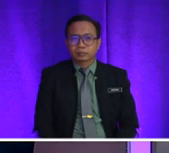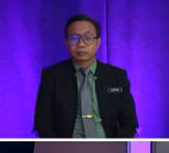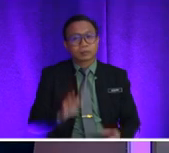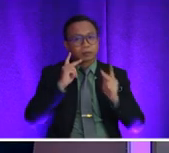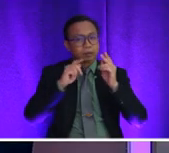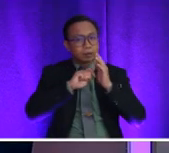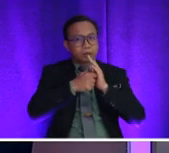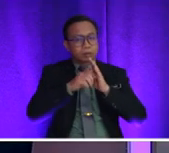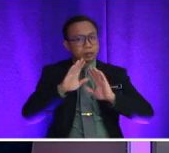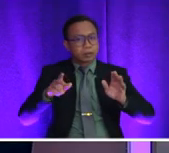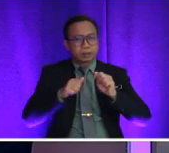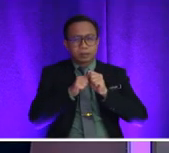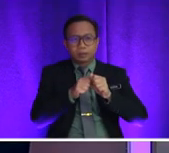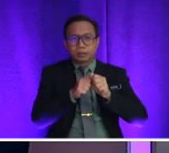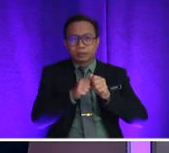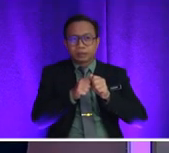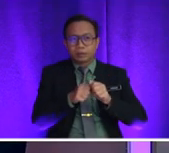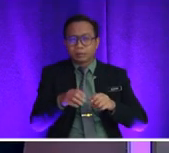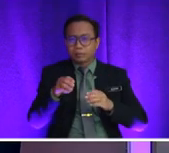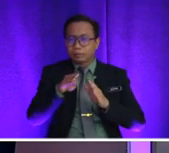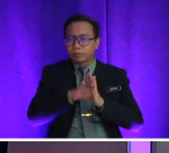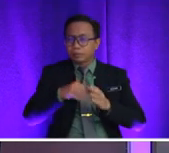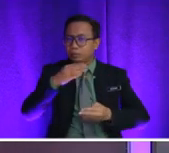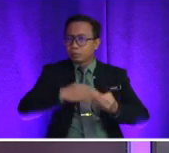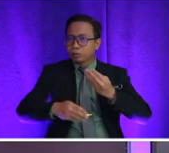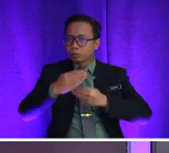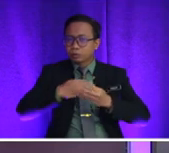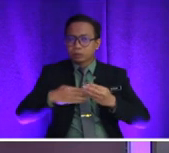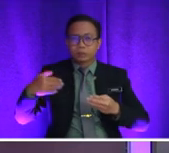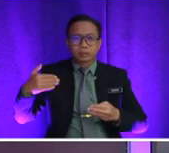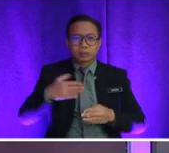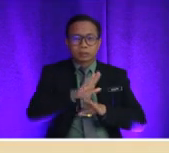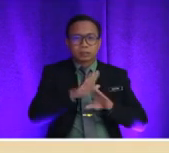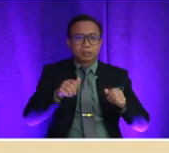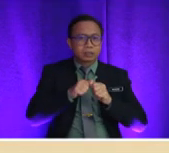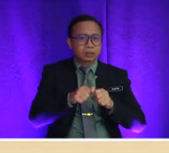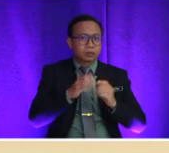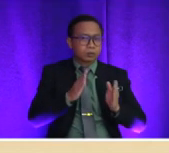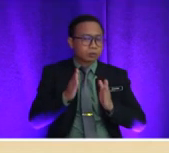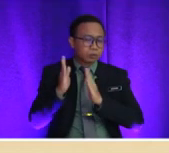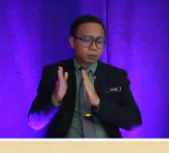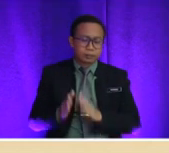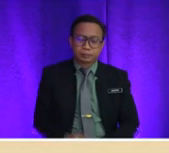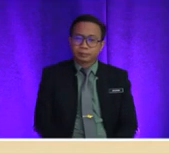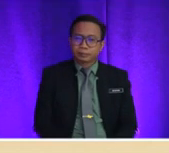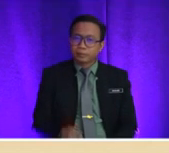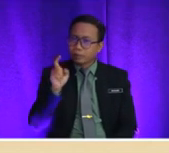tidak begitu membungkus ikan yang tidak memiliki urutan jadi kita